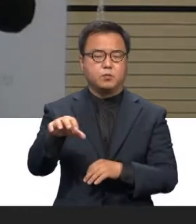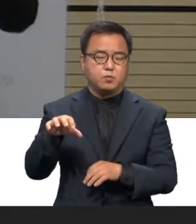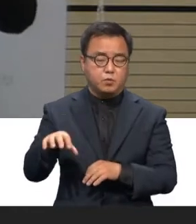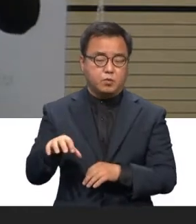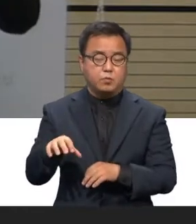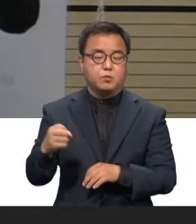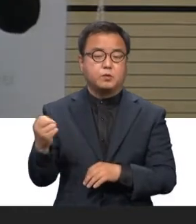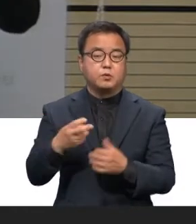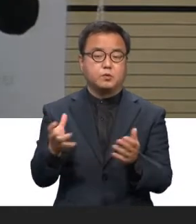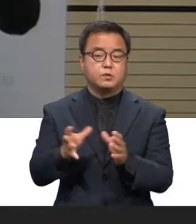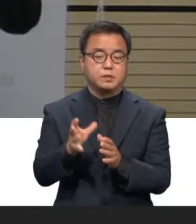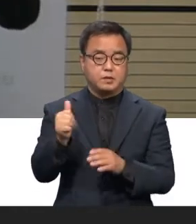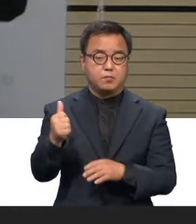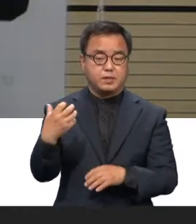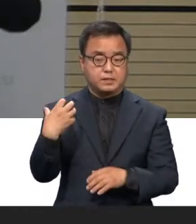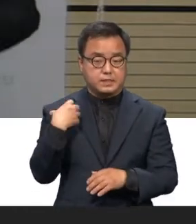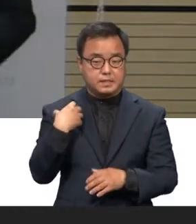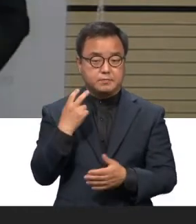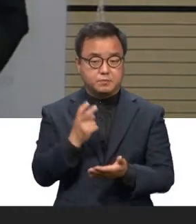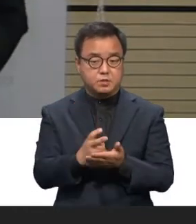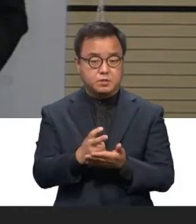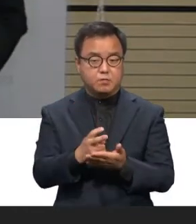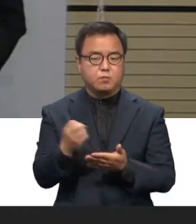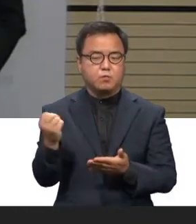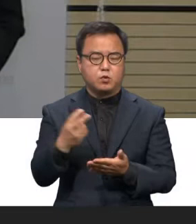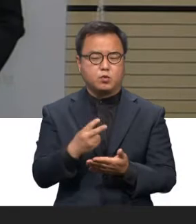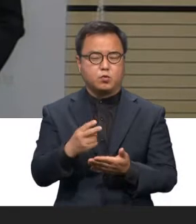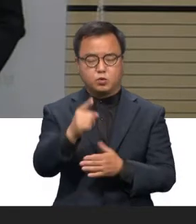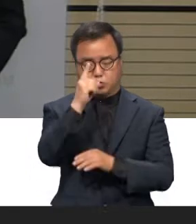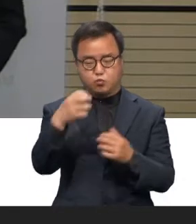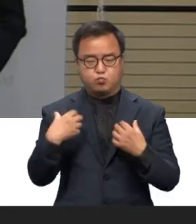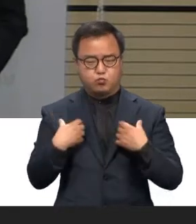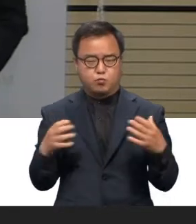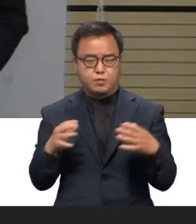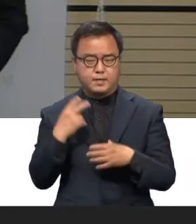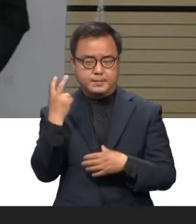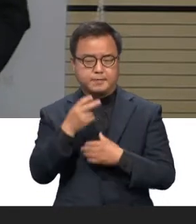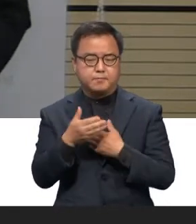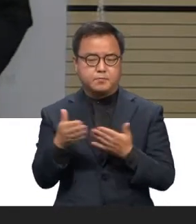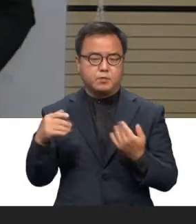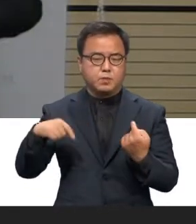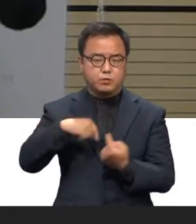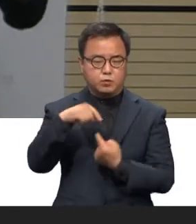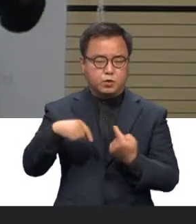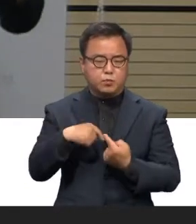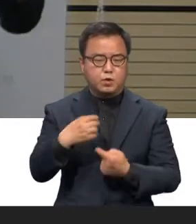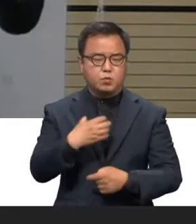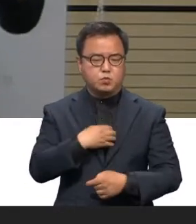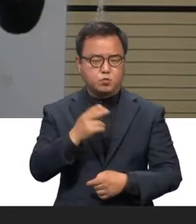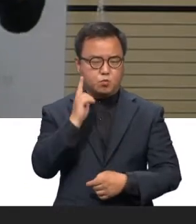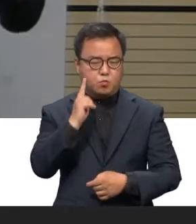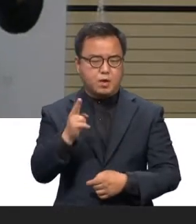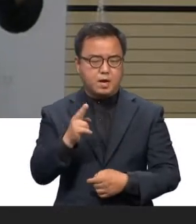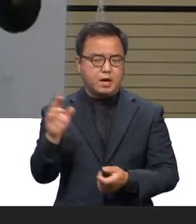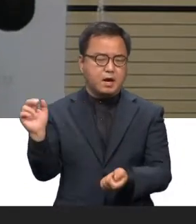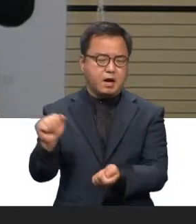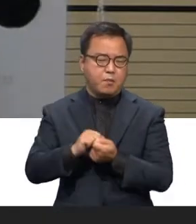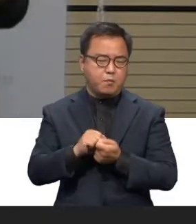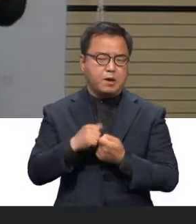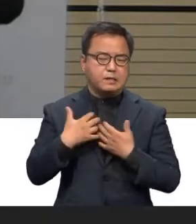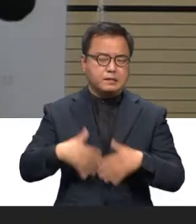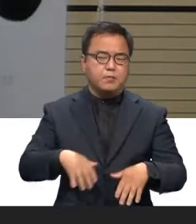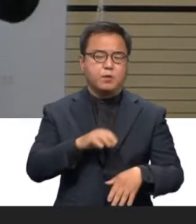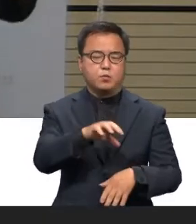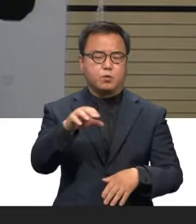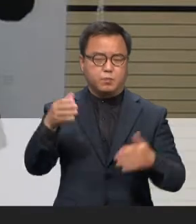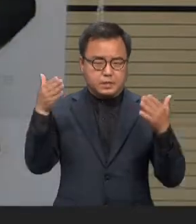정부 합동 공격 점검단 을 운영하고 고위험군 가며 가벼운 최악 시설에 대한 집중 관리를 지속 토록